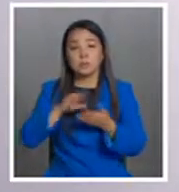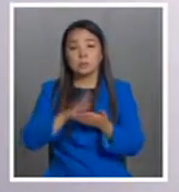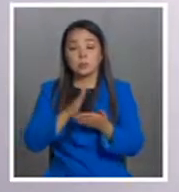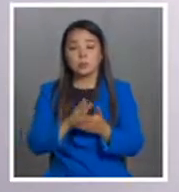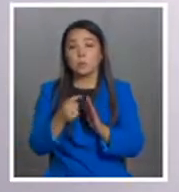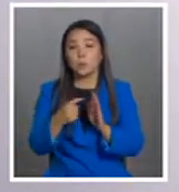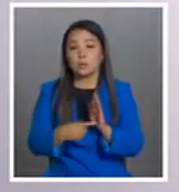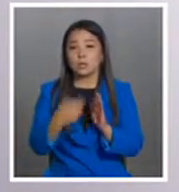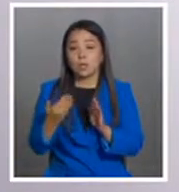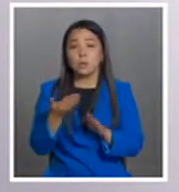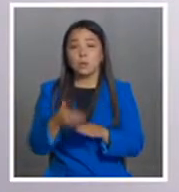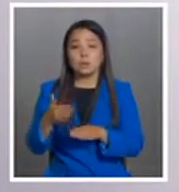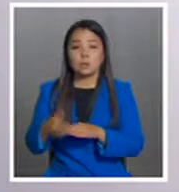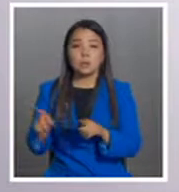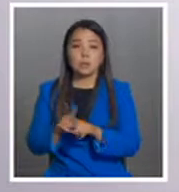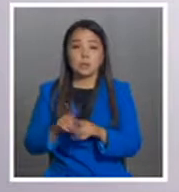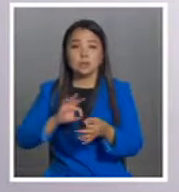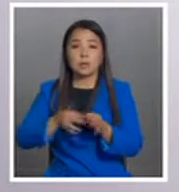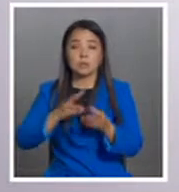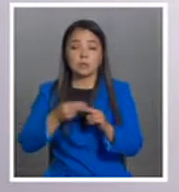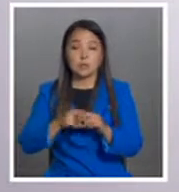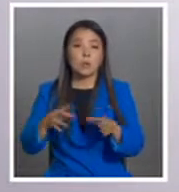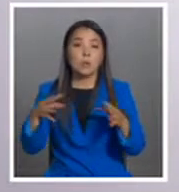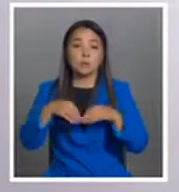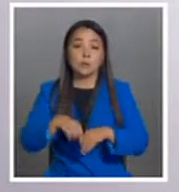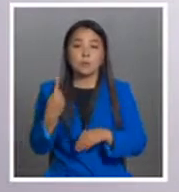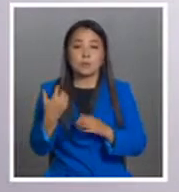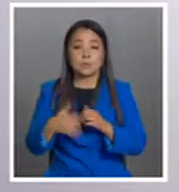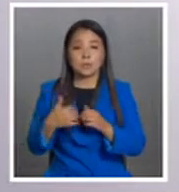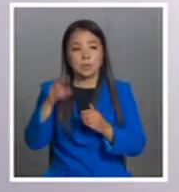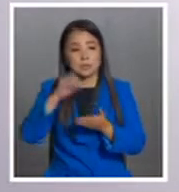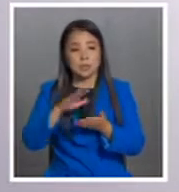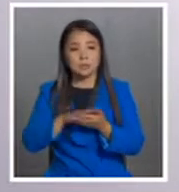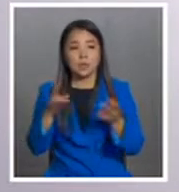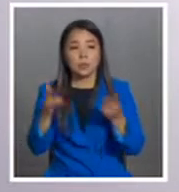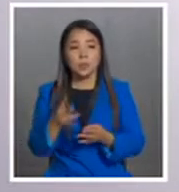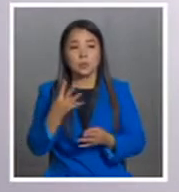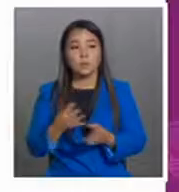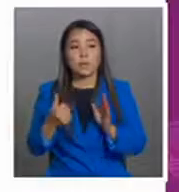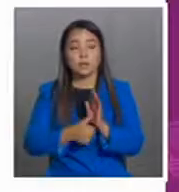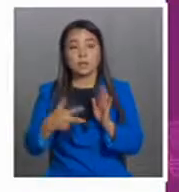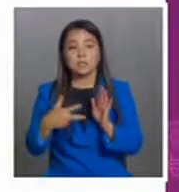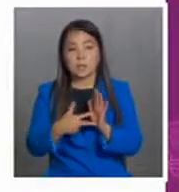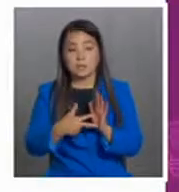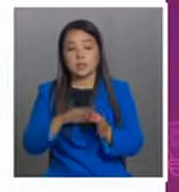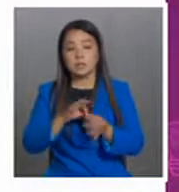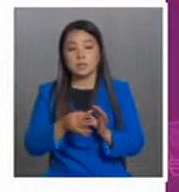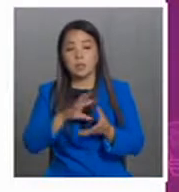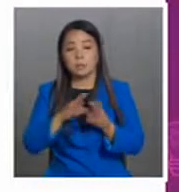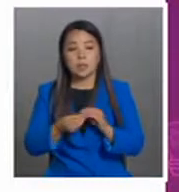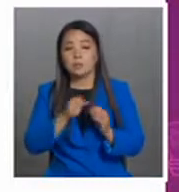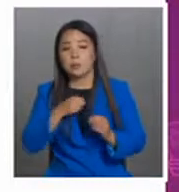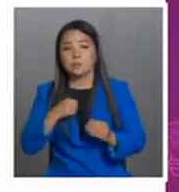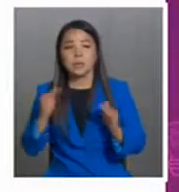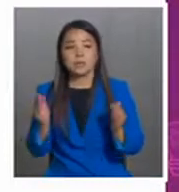бөлшектердің бөлімдерін ортақ бөлімге келтіру керек. Ол үшін біз 4, 6 және 8 сандарының ең кіші ортақ еселігін